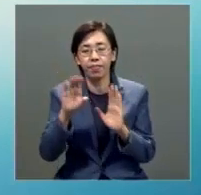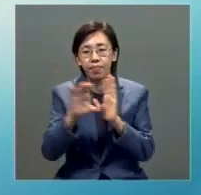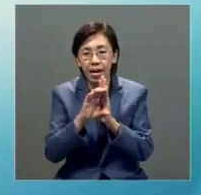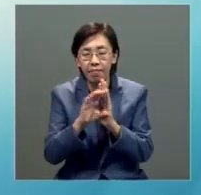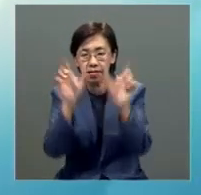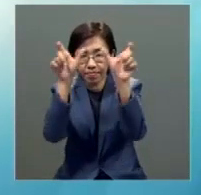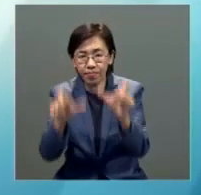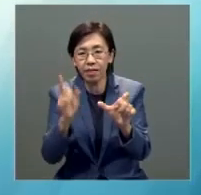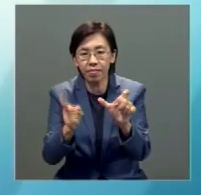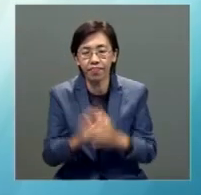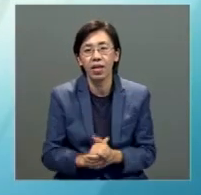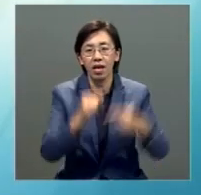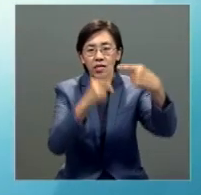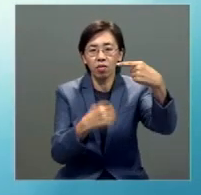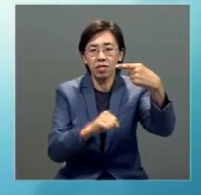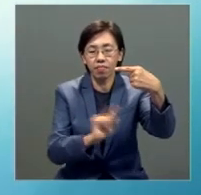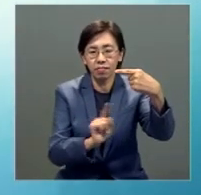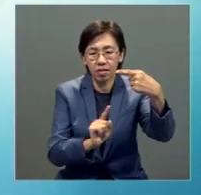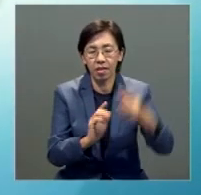จังหวัดก็ยังคงที่นะครับที่ไม่มีพบการรายงานอยู่อย่างเหนียวแน่นนะครับมาดูการกระจายไปตามจังหวัดนะครับก็ยังภาพก็ยังคงเดิมนะครับ10